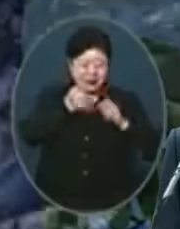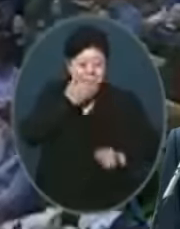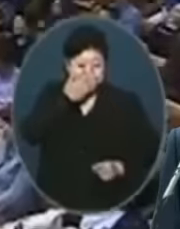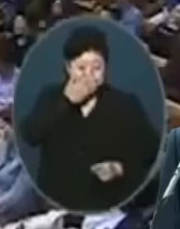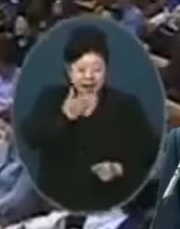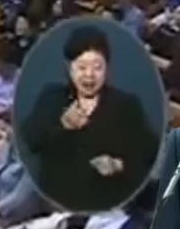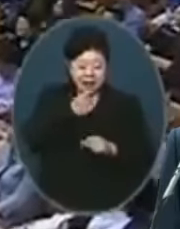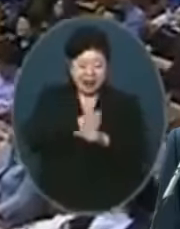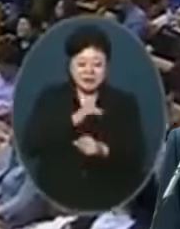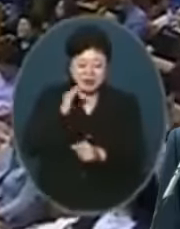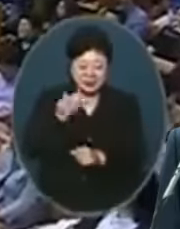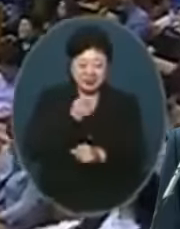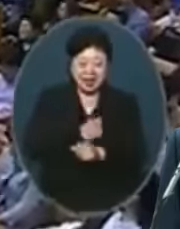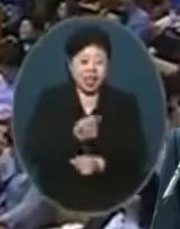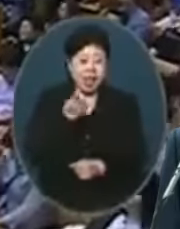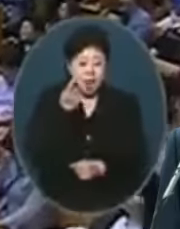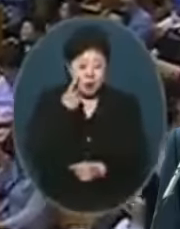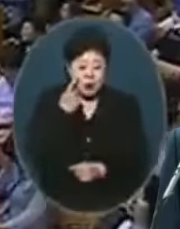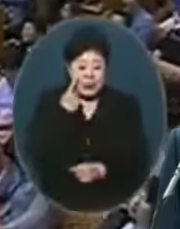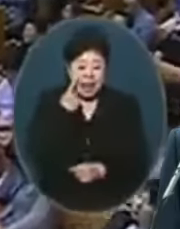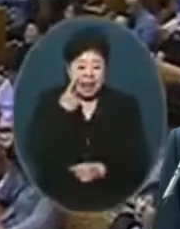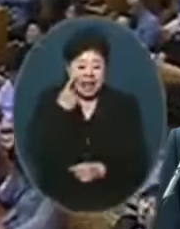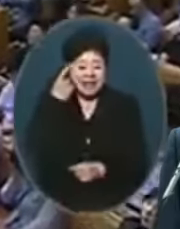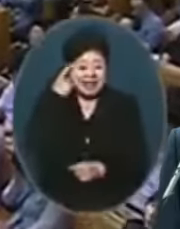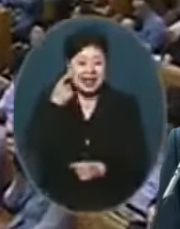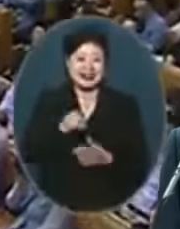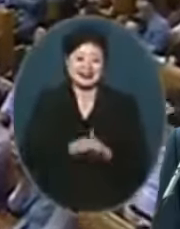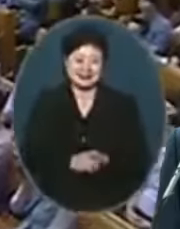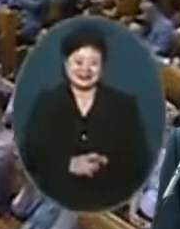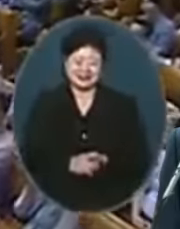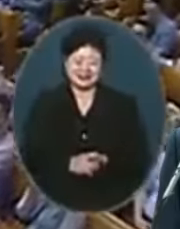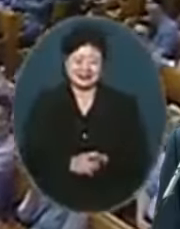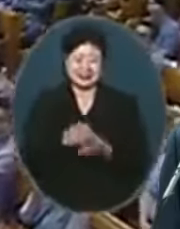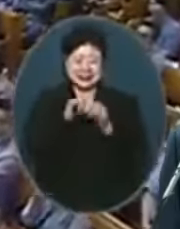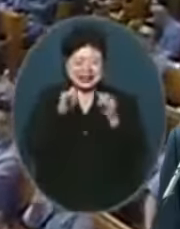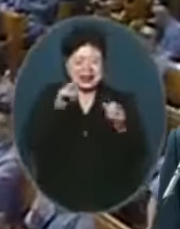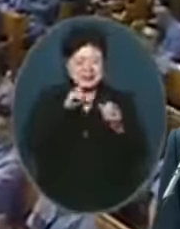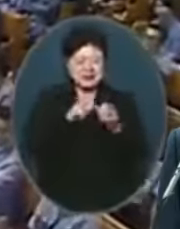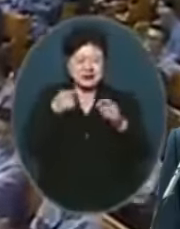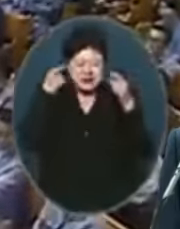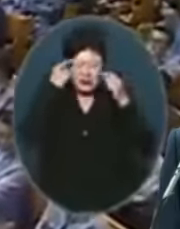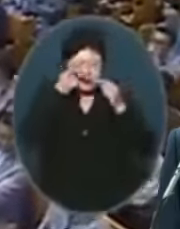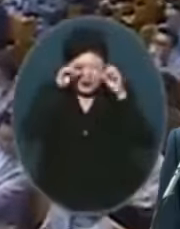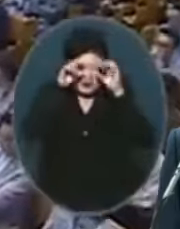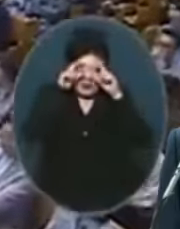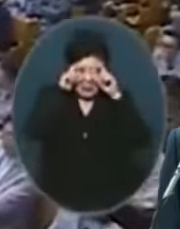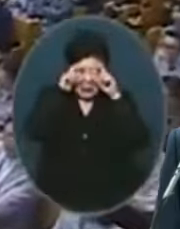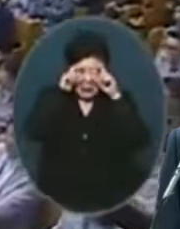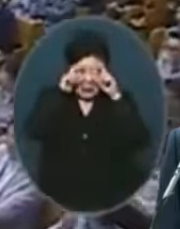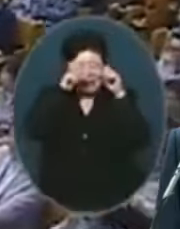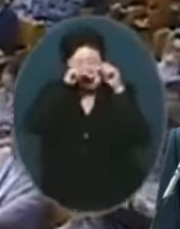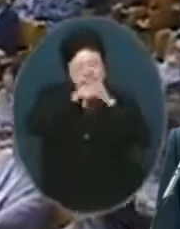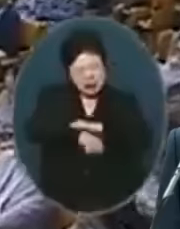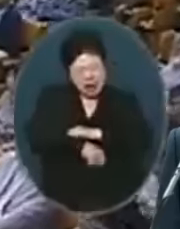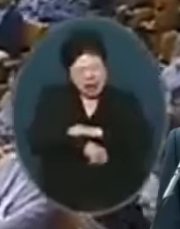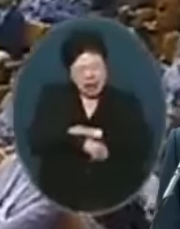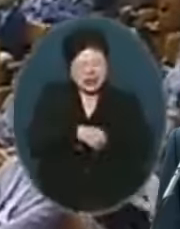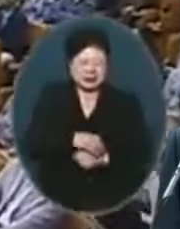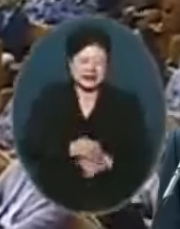수 있다 하면 된다, 해보자라고 생각합니다. 인간적인 눈으로 볼 때는 절망인